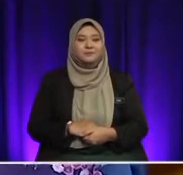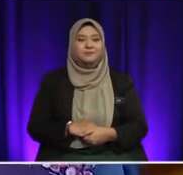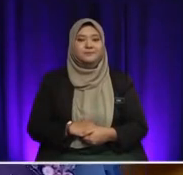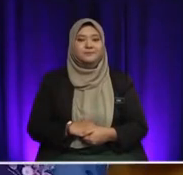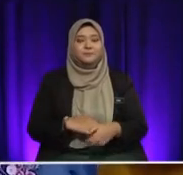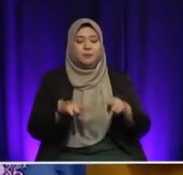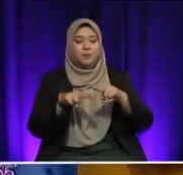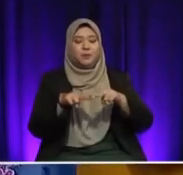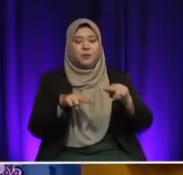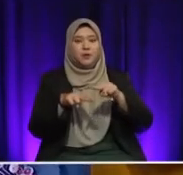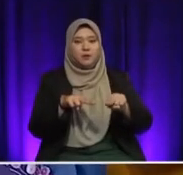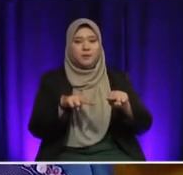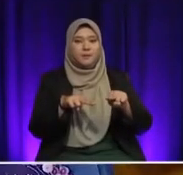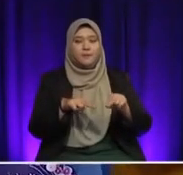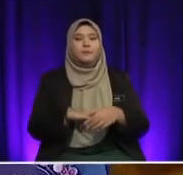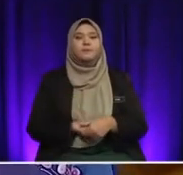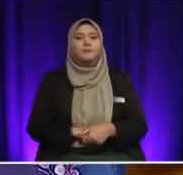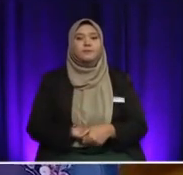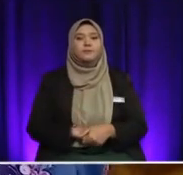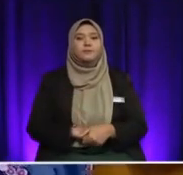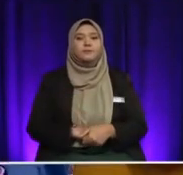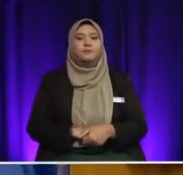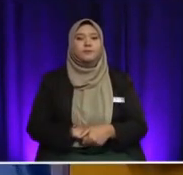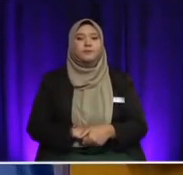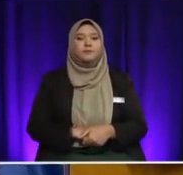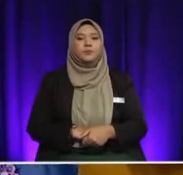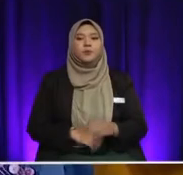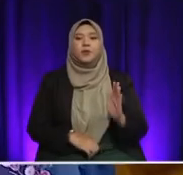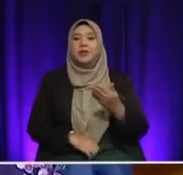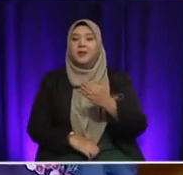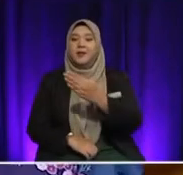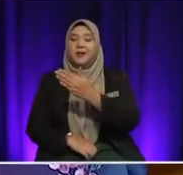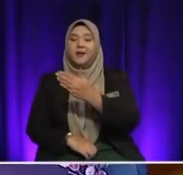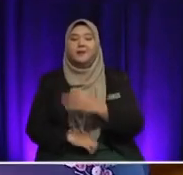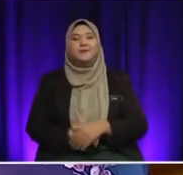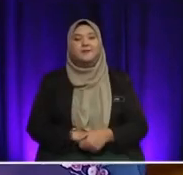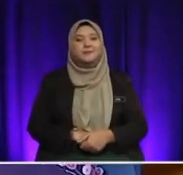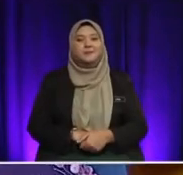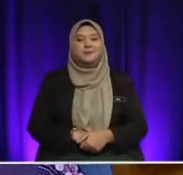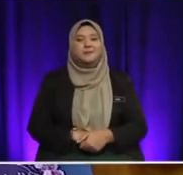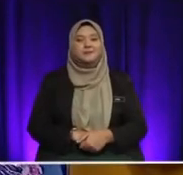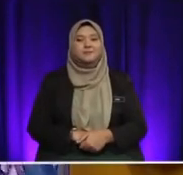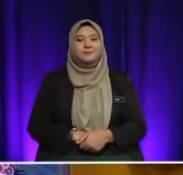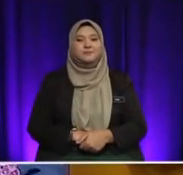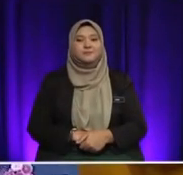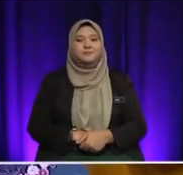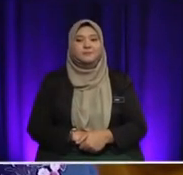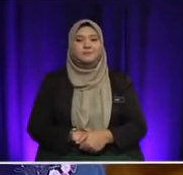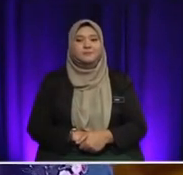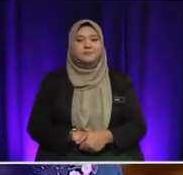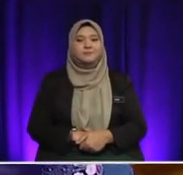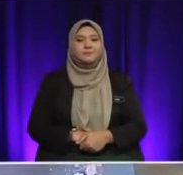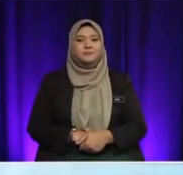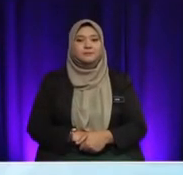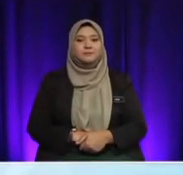beras. Kita tak guna isi ikan, kita guna ikan segar. Ikan segar. Garam kasar kita memang pakai. Okey, lepas tu kita